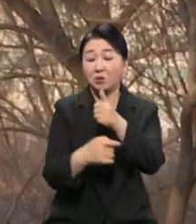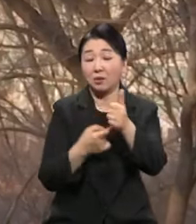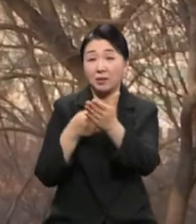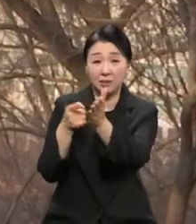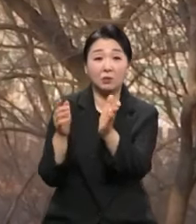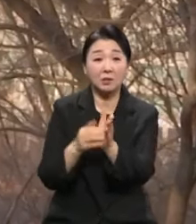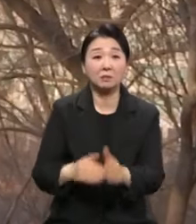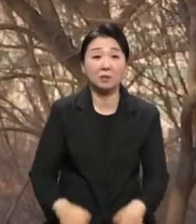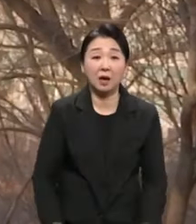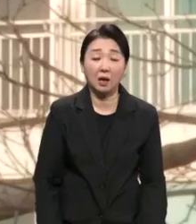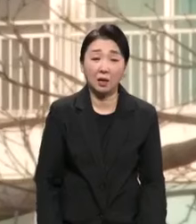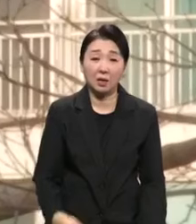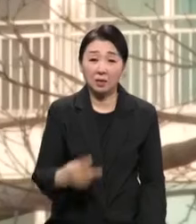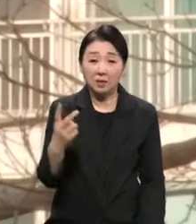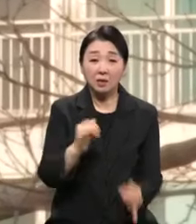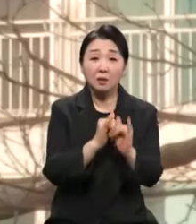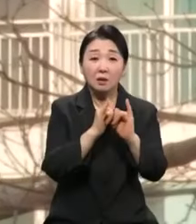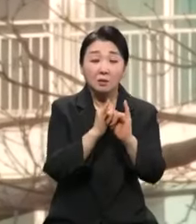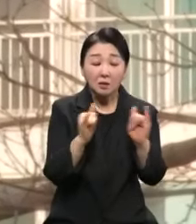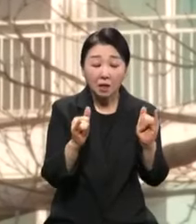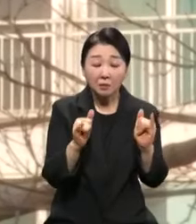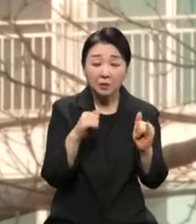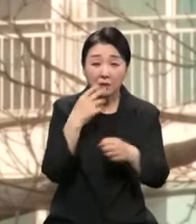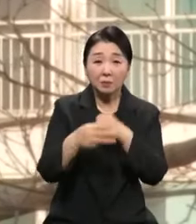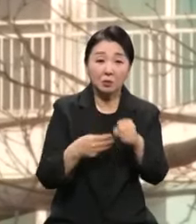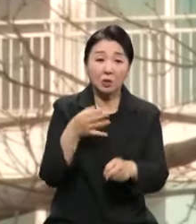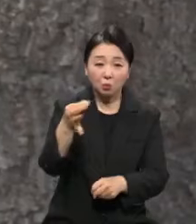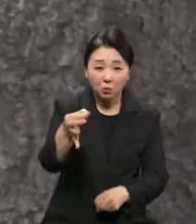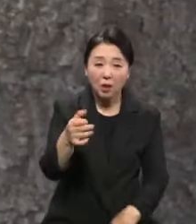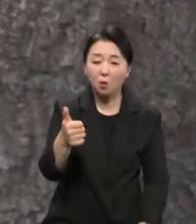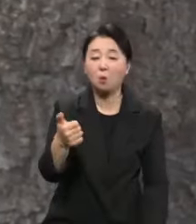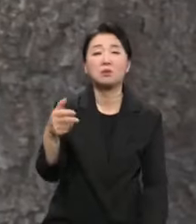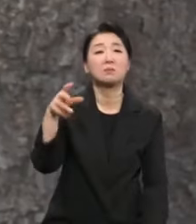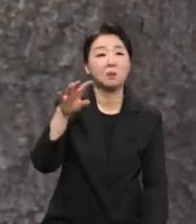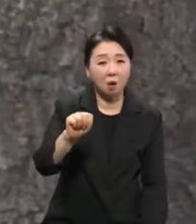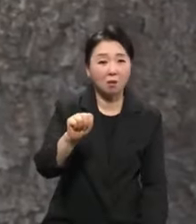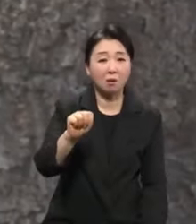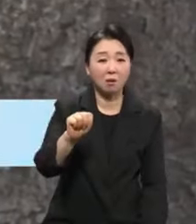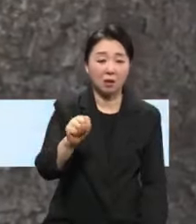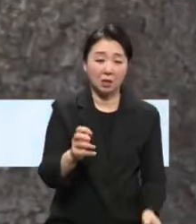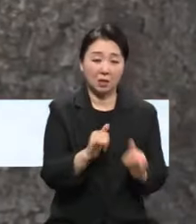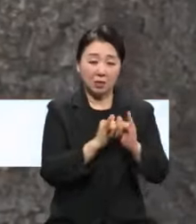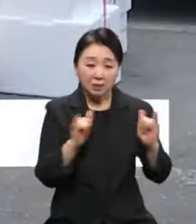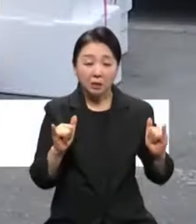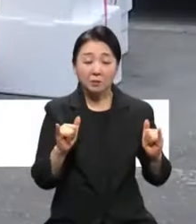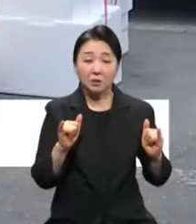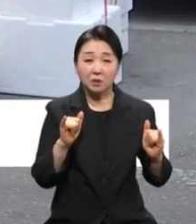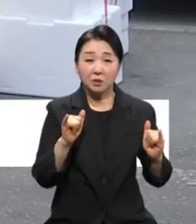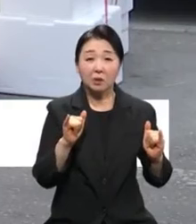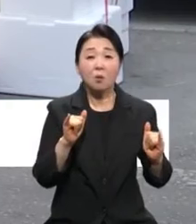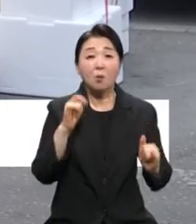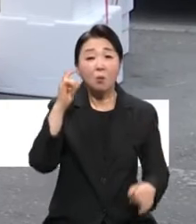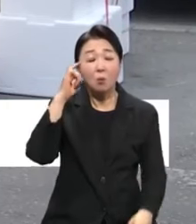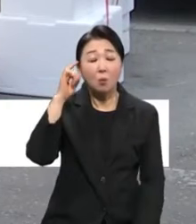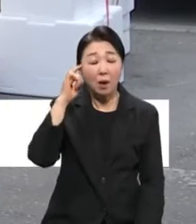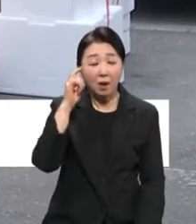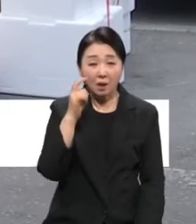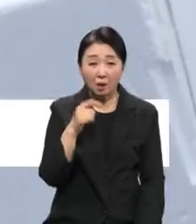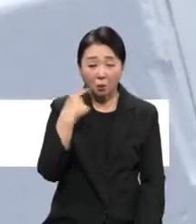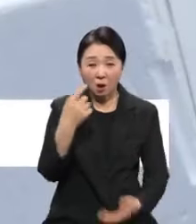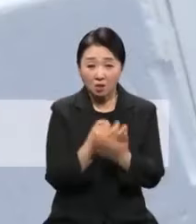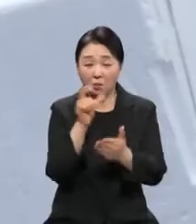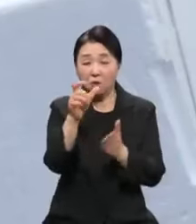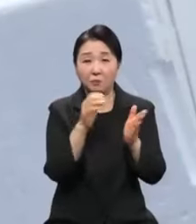제소를 하고. 2000세대가 지난 3년 동안 낸 돈은 50억 원쯤입니다. 일부 주민들은 동의 없이 월급을 무단으로 올렸다며